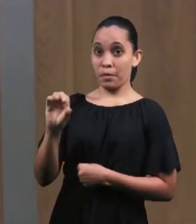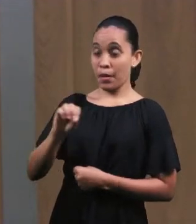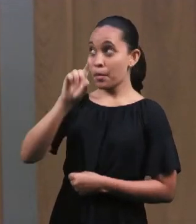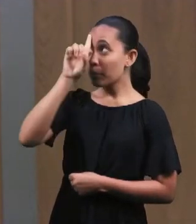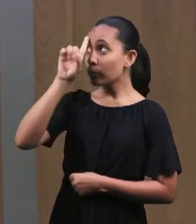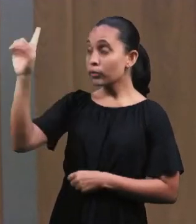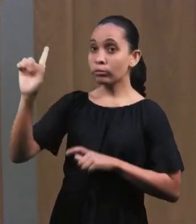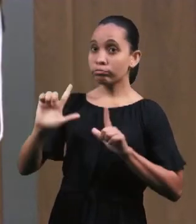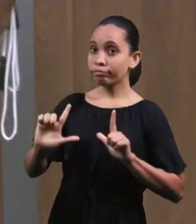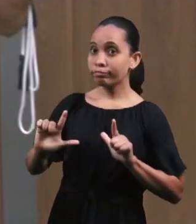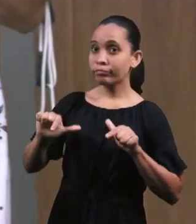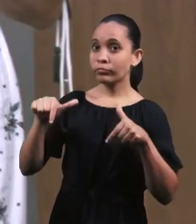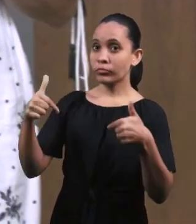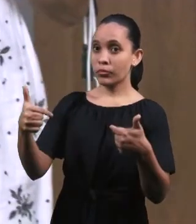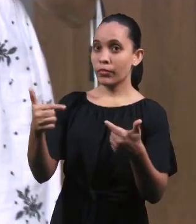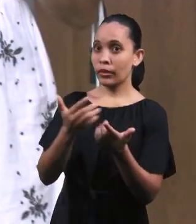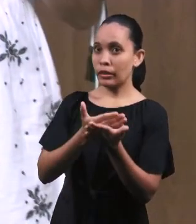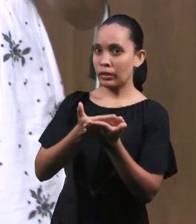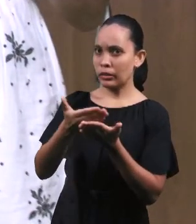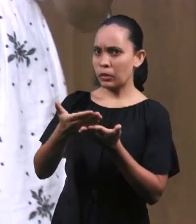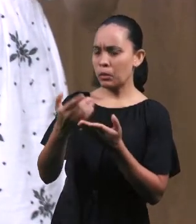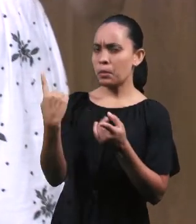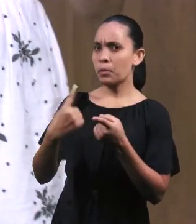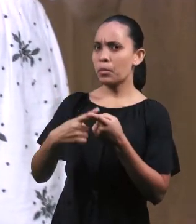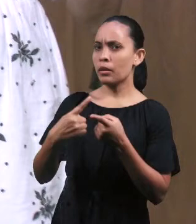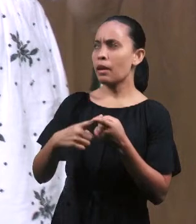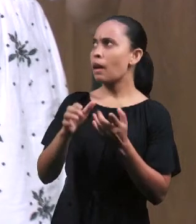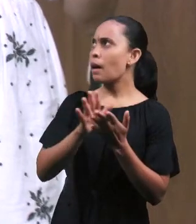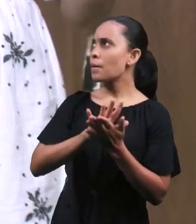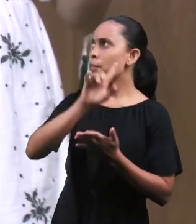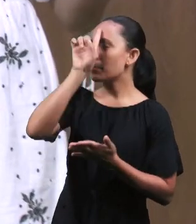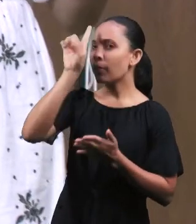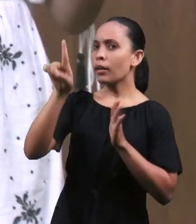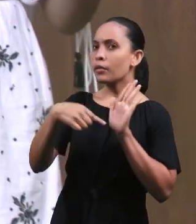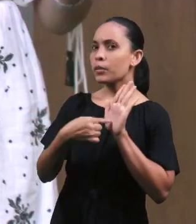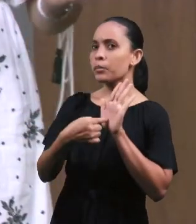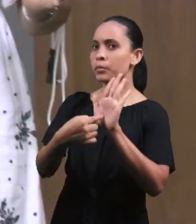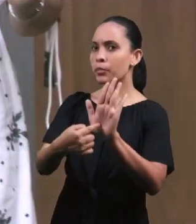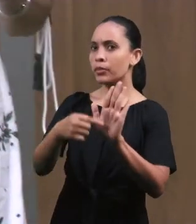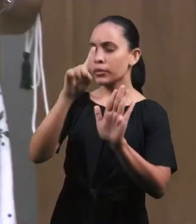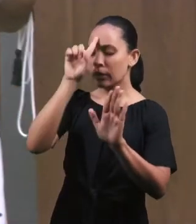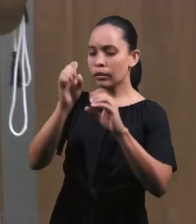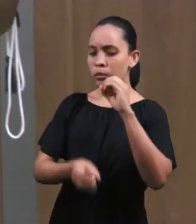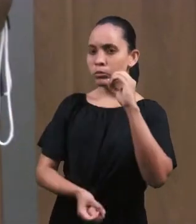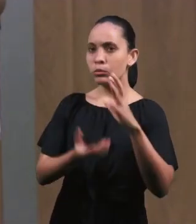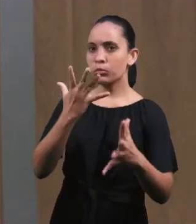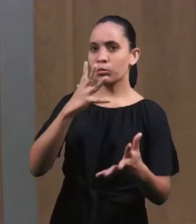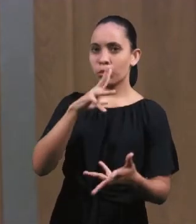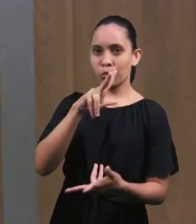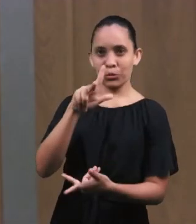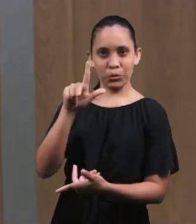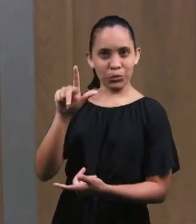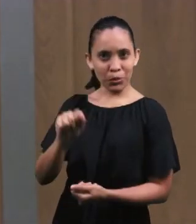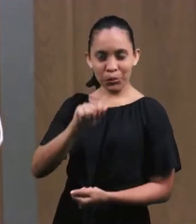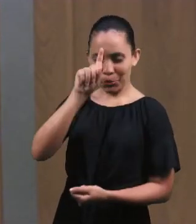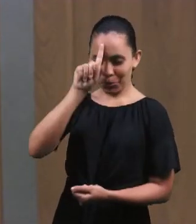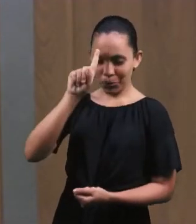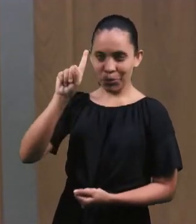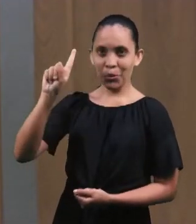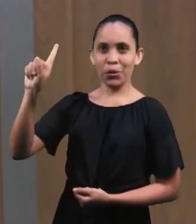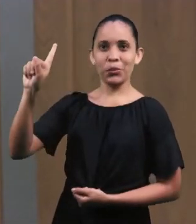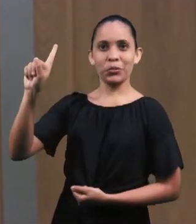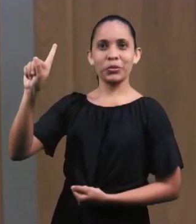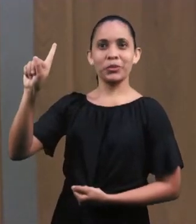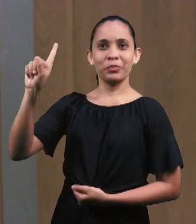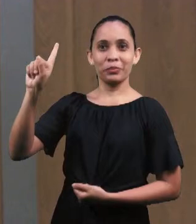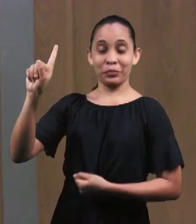Et pourquoi la parole, elle montre que Dieu a créé toutes les choses, Dieu a fait l'homme, a